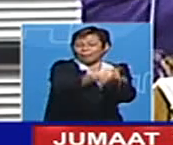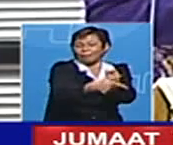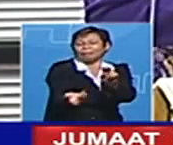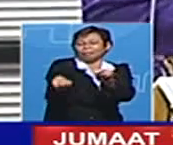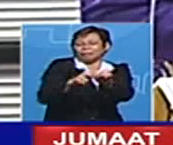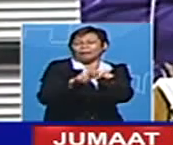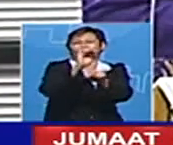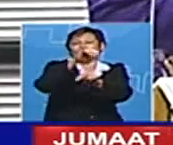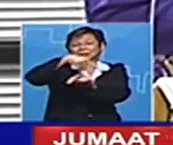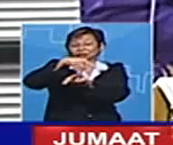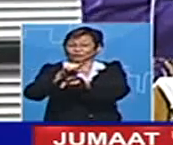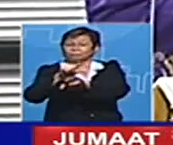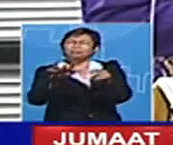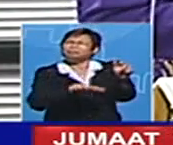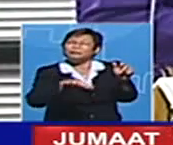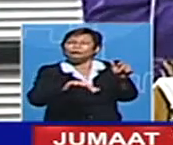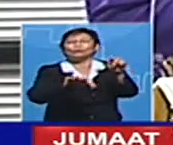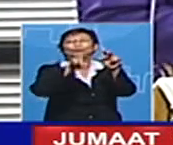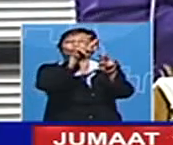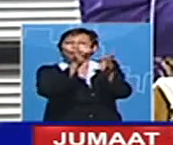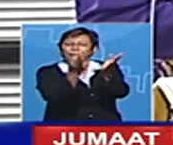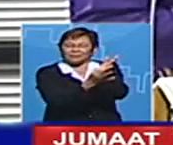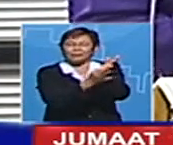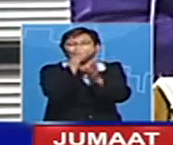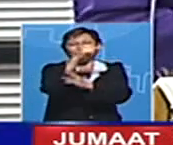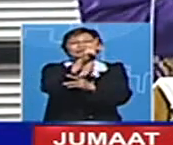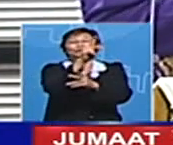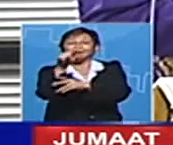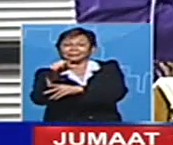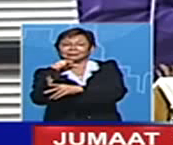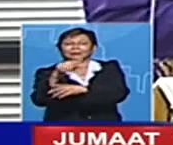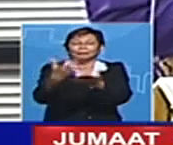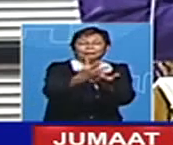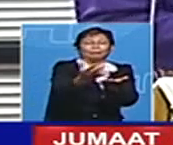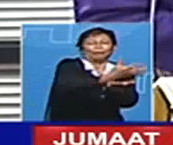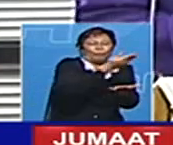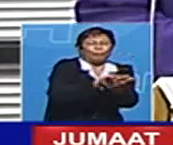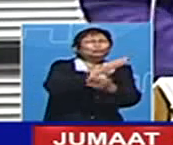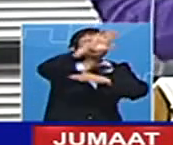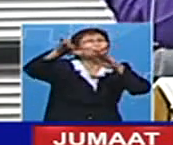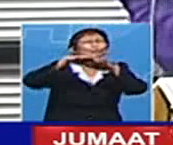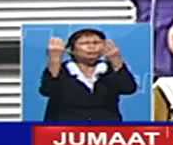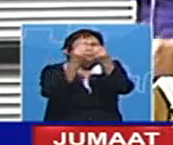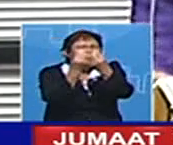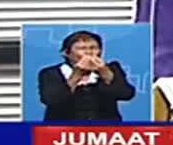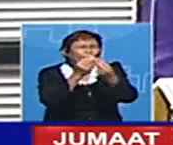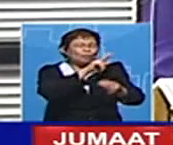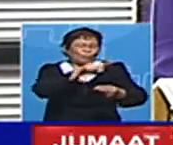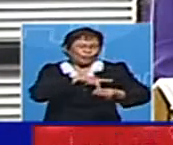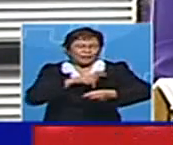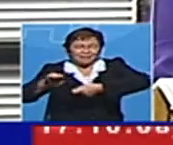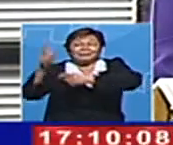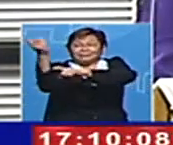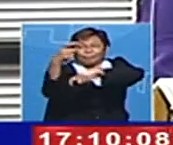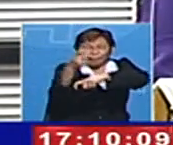tambahan P sebanyak 20 sen bagi setiap kilogram pendapatan keseluruhannya pemilik kebun